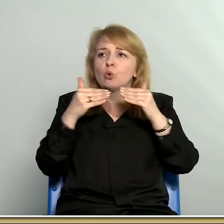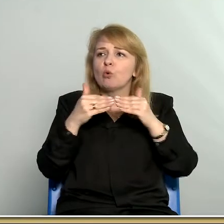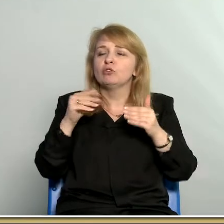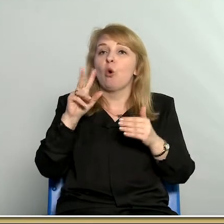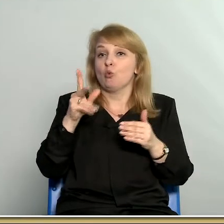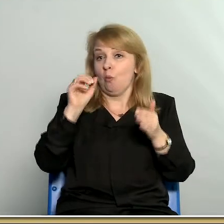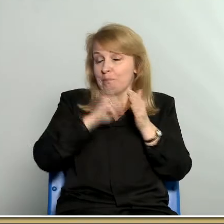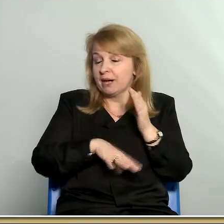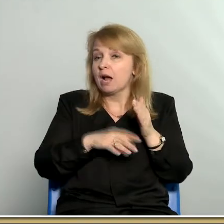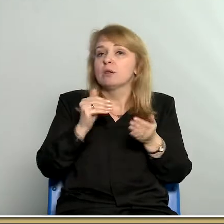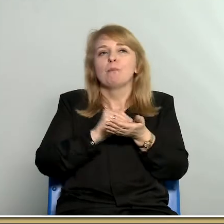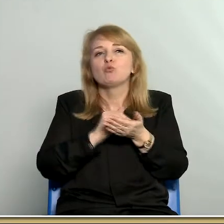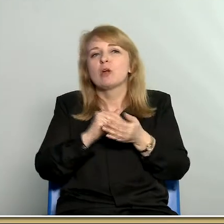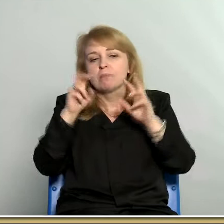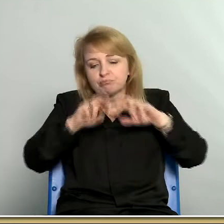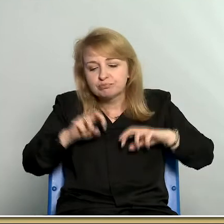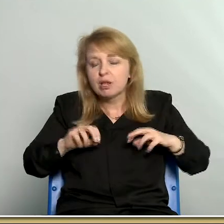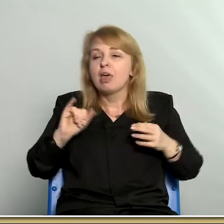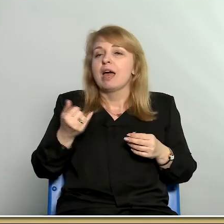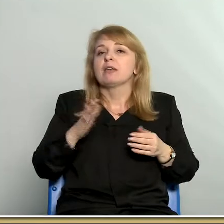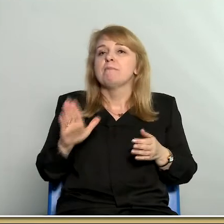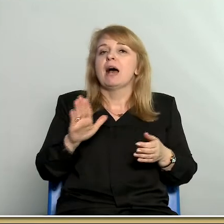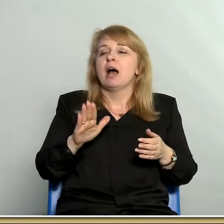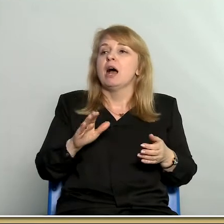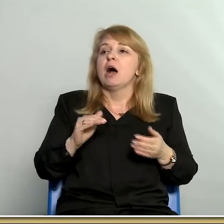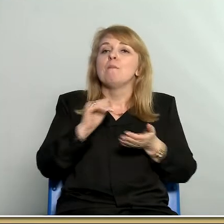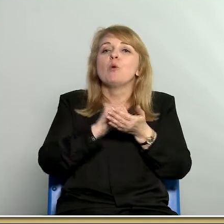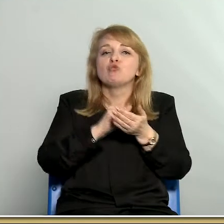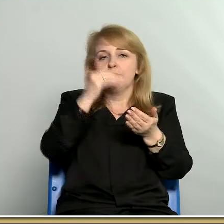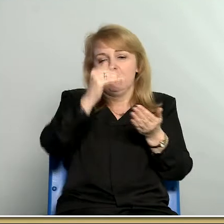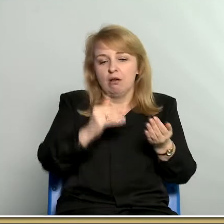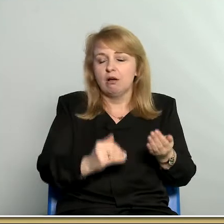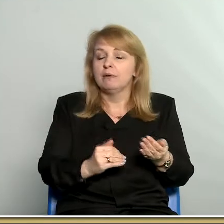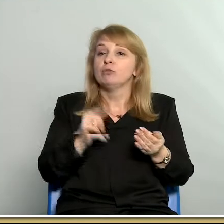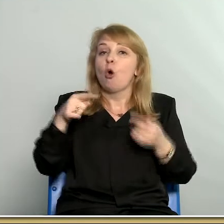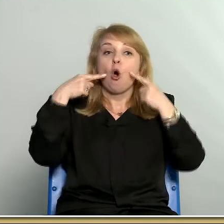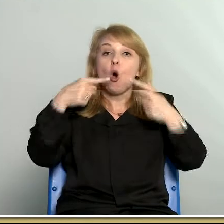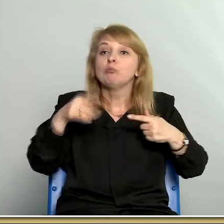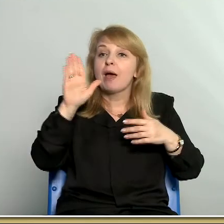zdiagnozowanym w tak zwanych mapach potrzeb, za które odpowiada dzisiaj Ministerstwo Zdrowia.